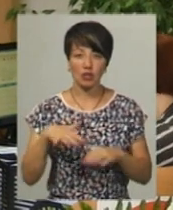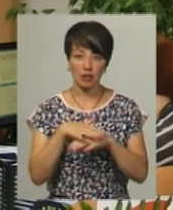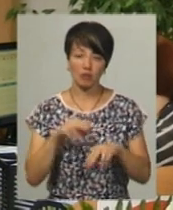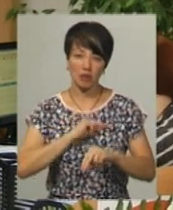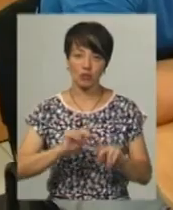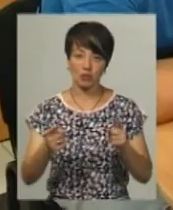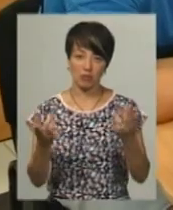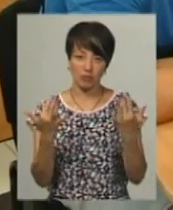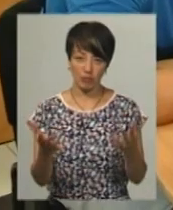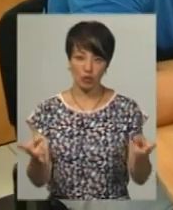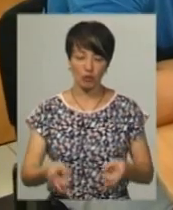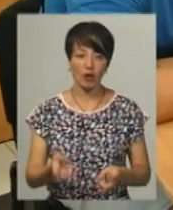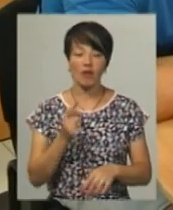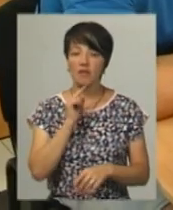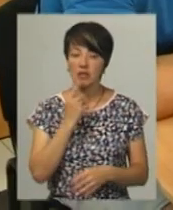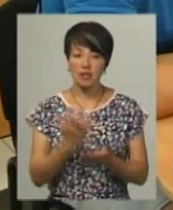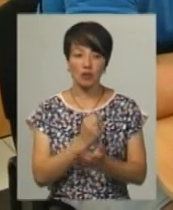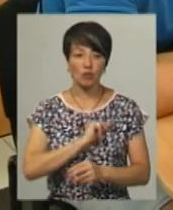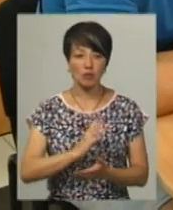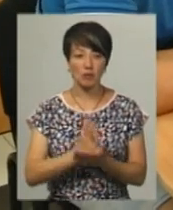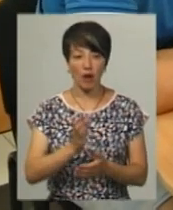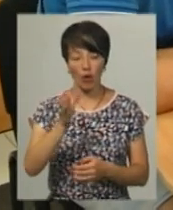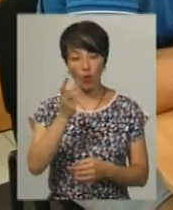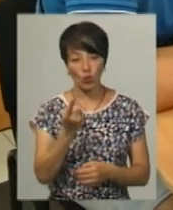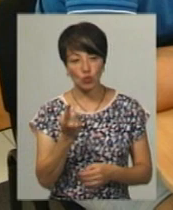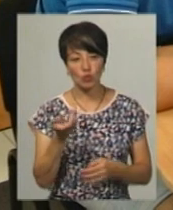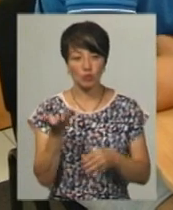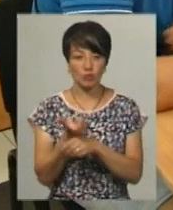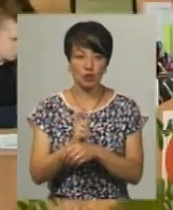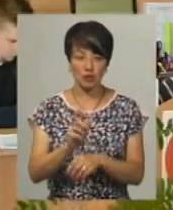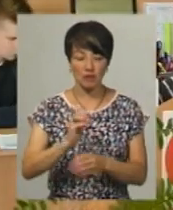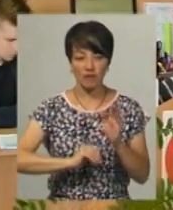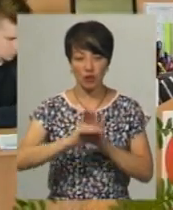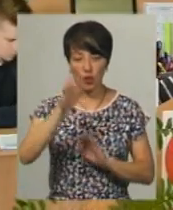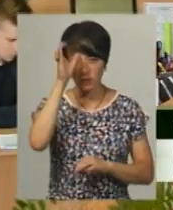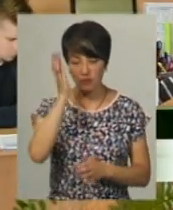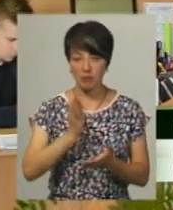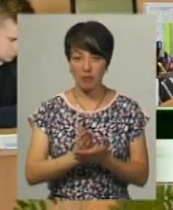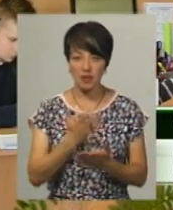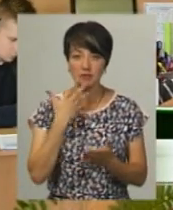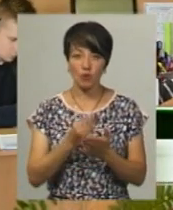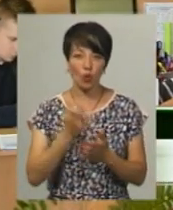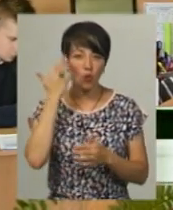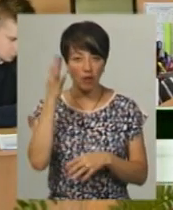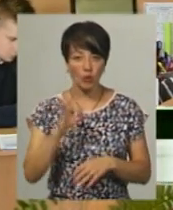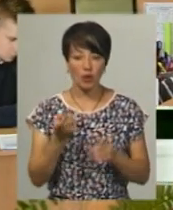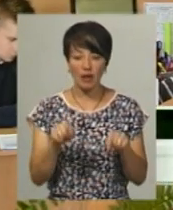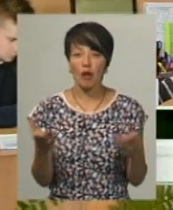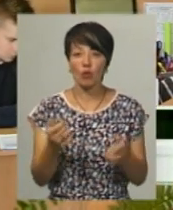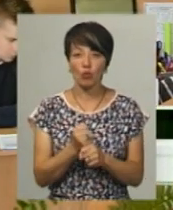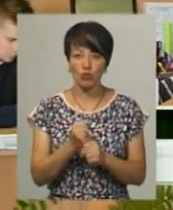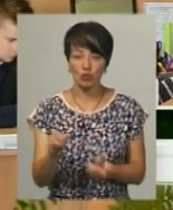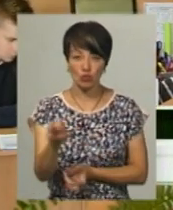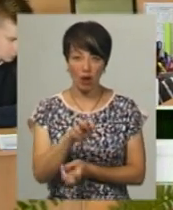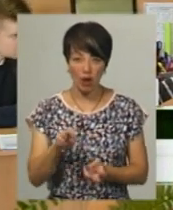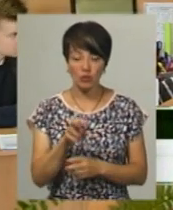праці дуже потребує. Важче знайти роботу людям, які мають одну і більше вищих освіт. Вони вже мають свої уявлення про те, яку роботу вони